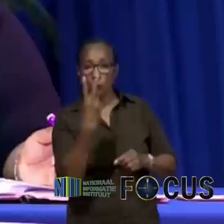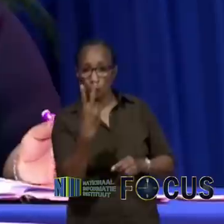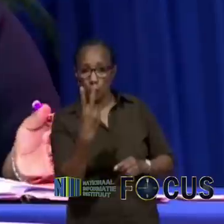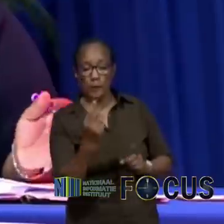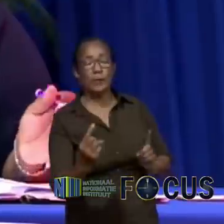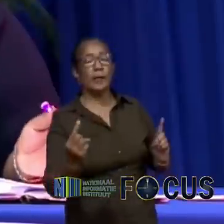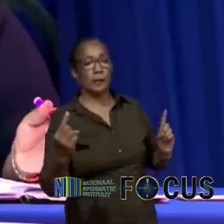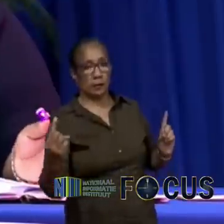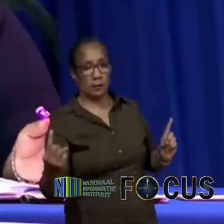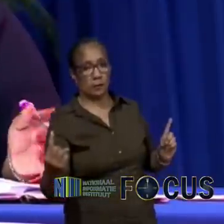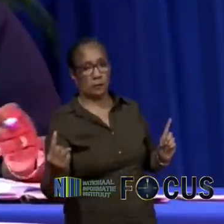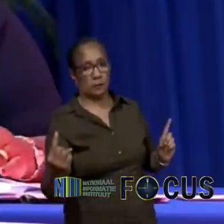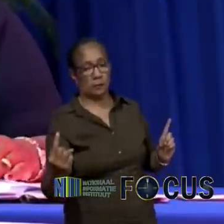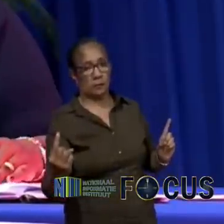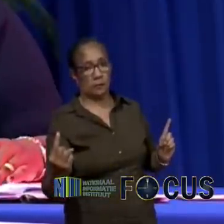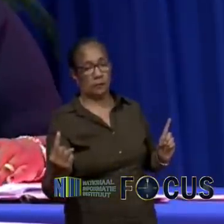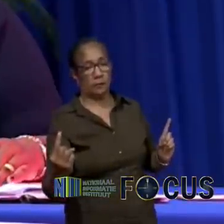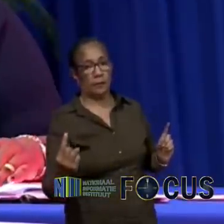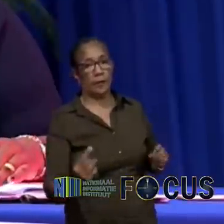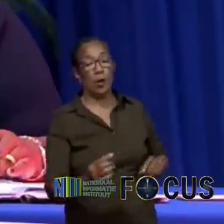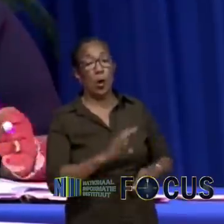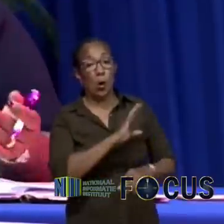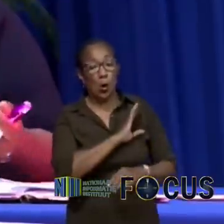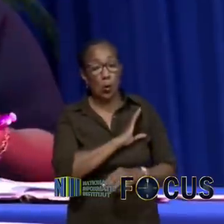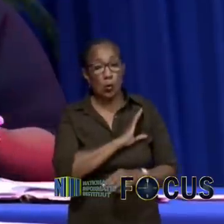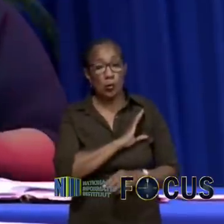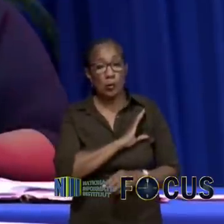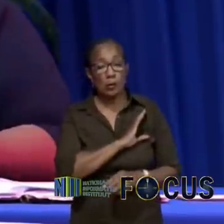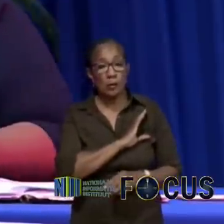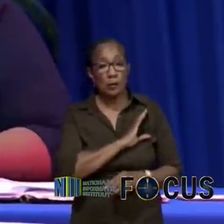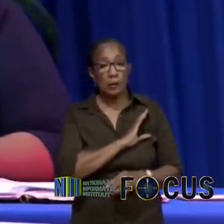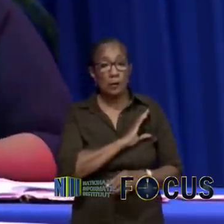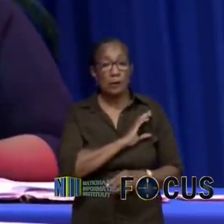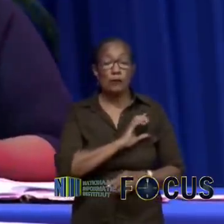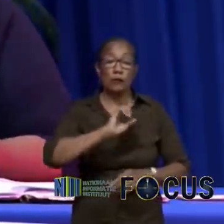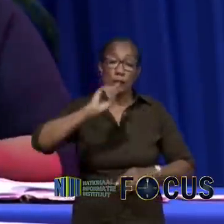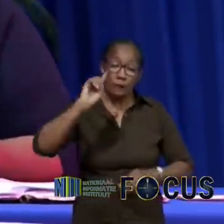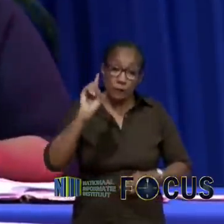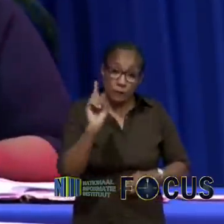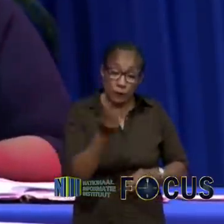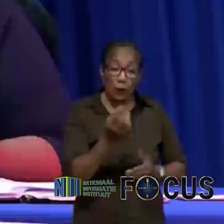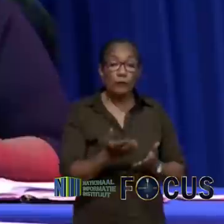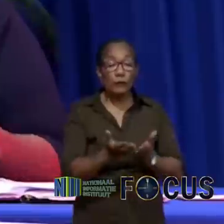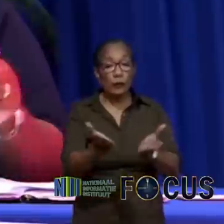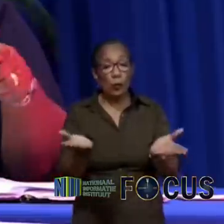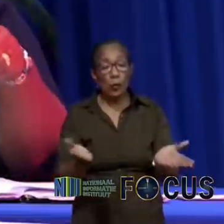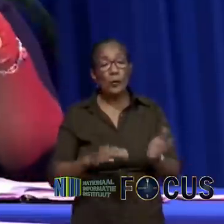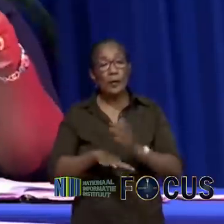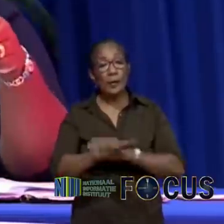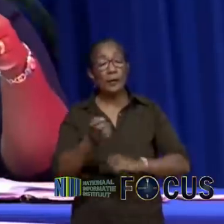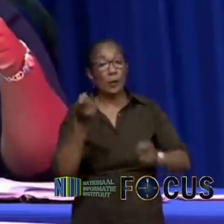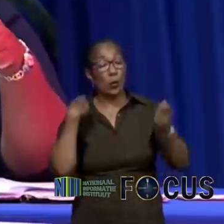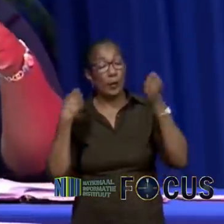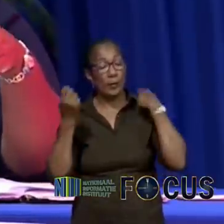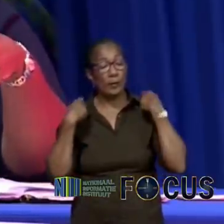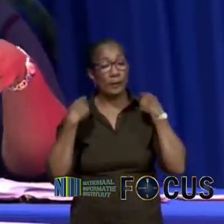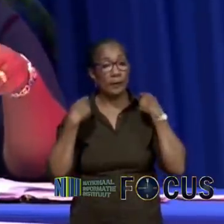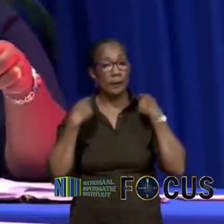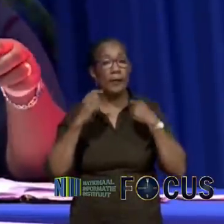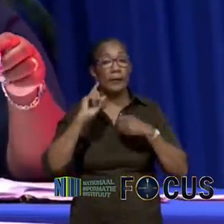social distancing in acht neemt. Verder willen wij dus ook voor een vlot verloop in de winkels dat